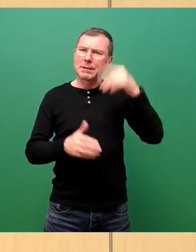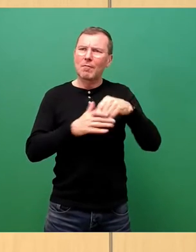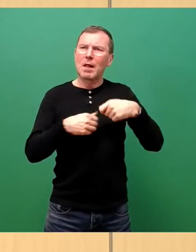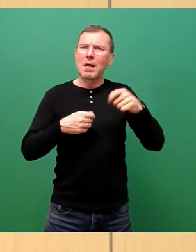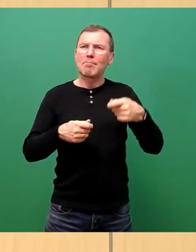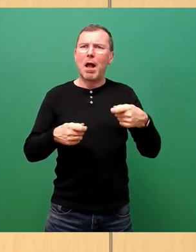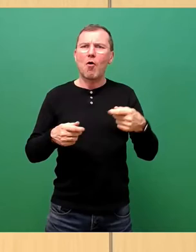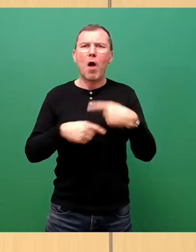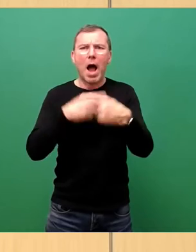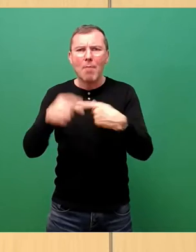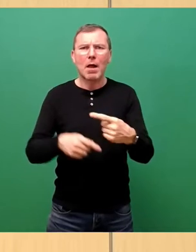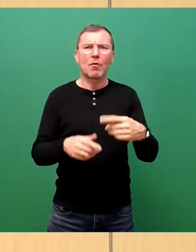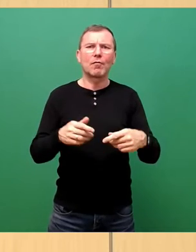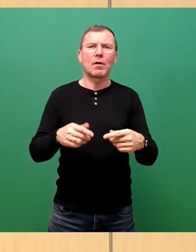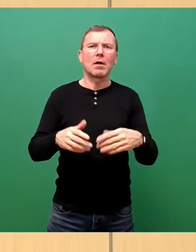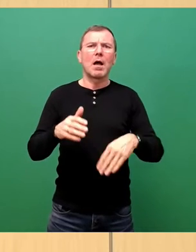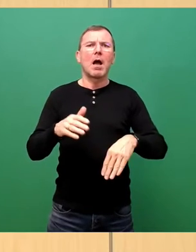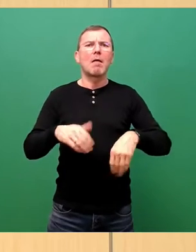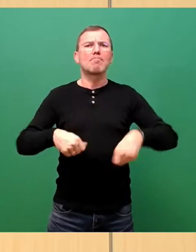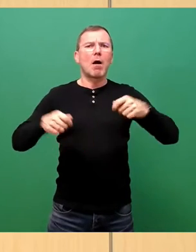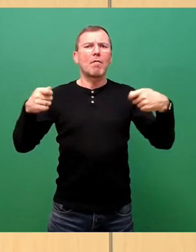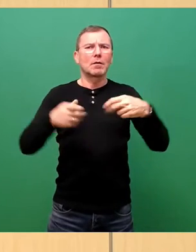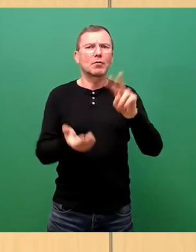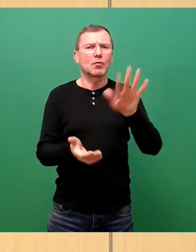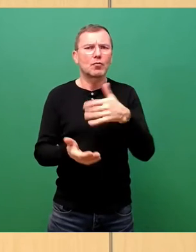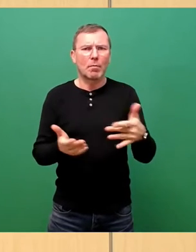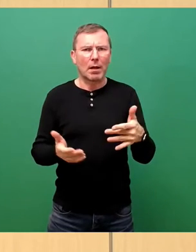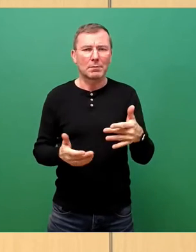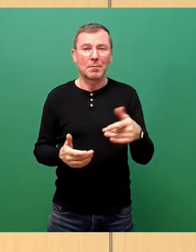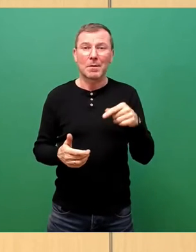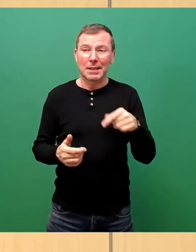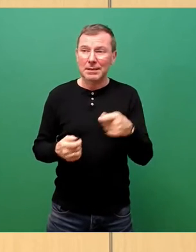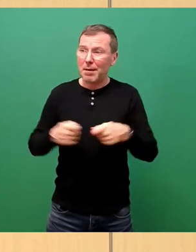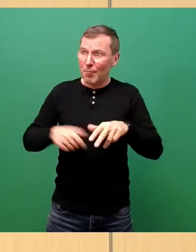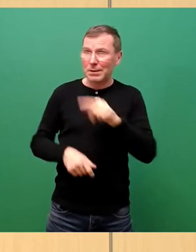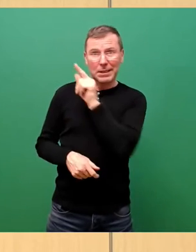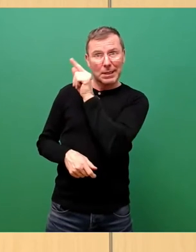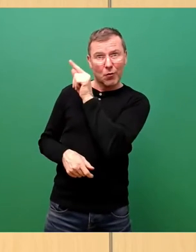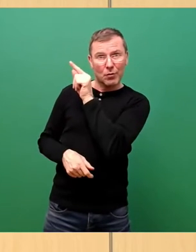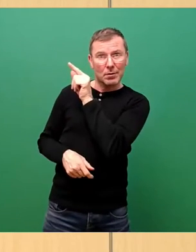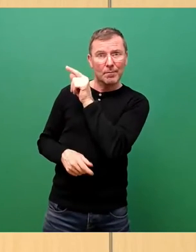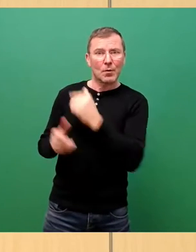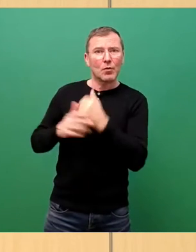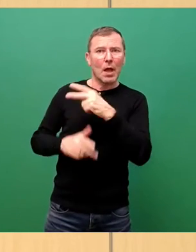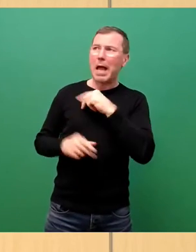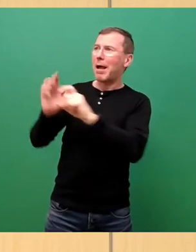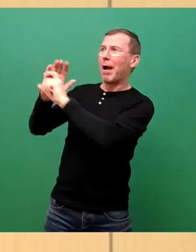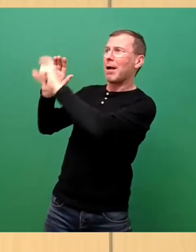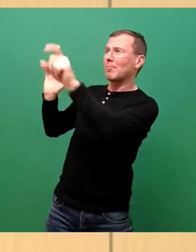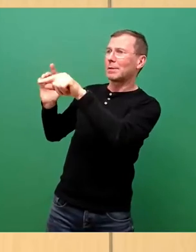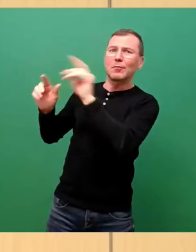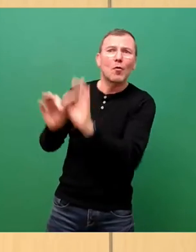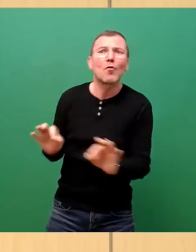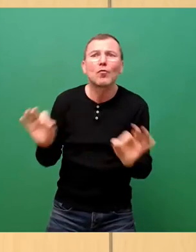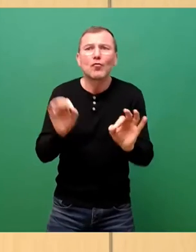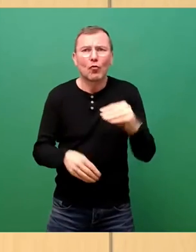planen. Es deutet vieles darauf hin, dass sich diese Tendenz mit der aktuellen Bundesregierung und der dazugehörigen Ministerriege nochmals verschärfen wird.